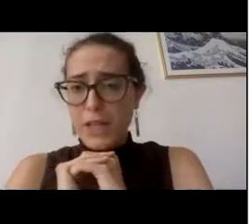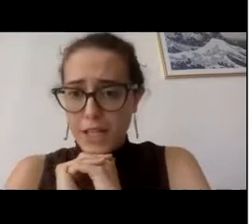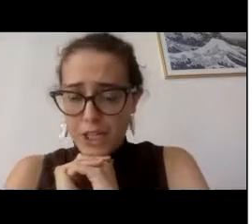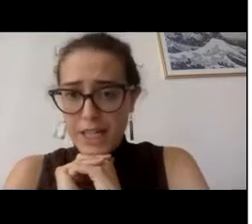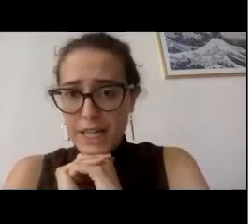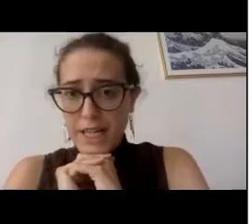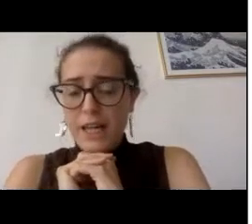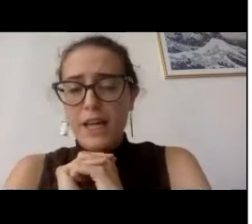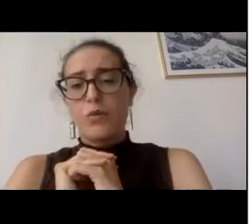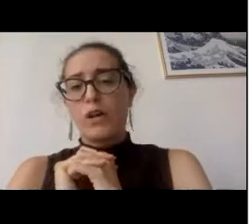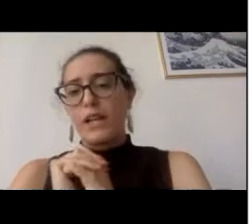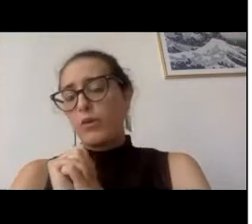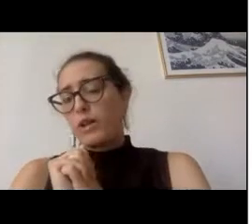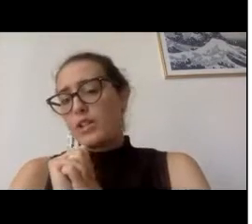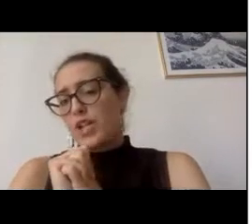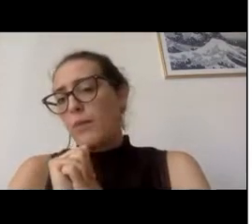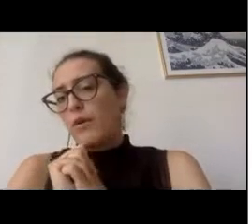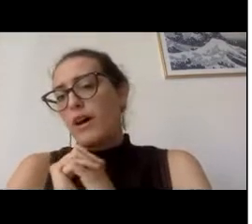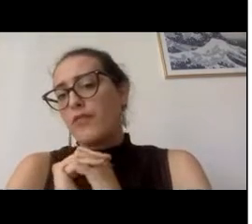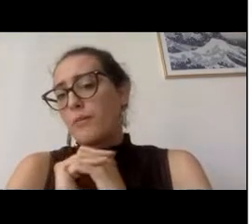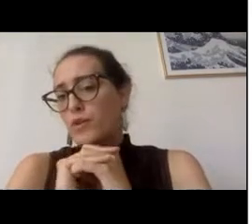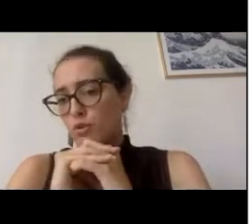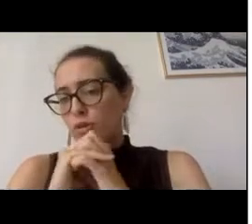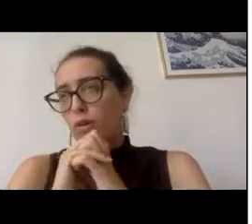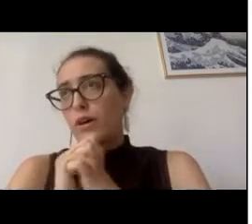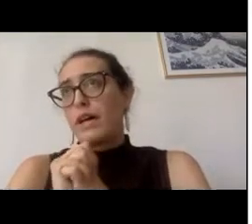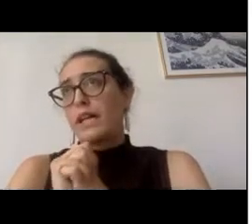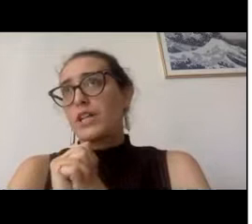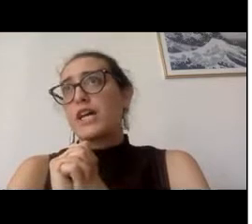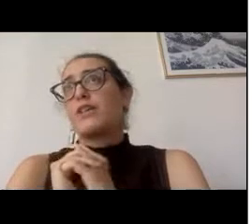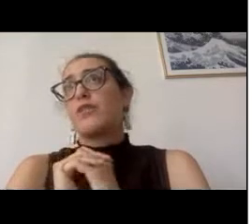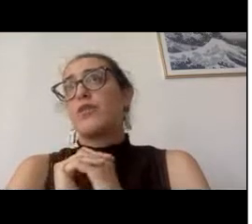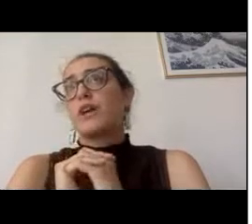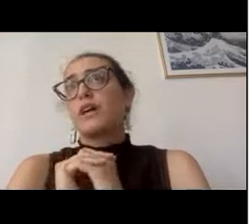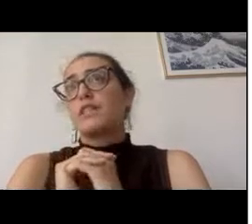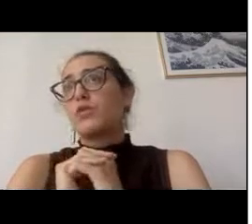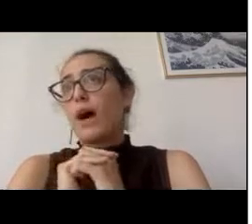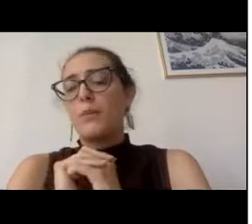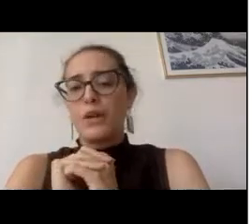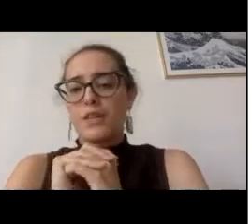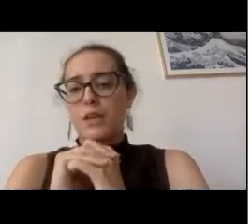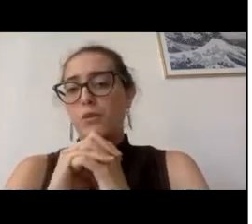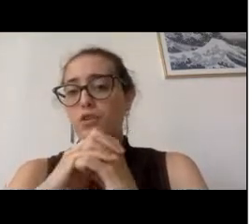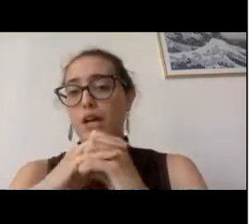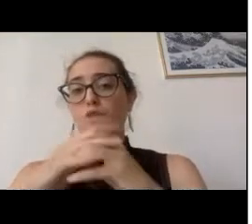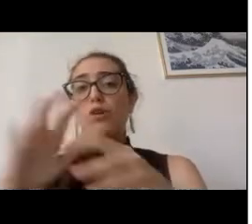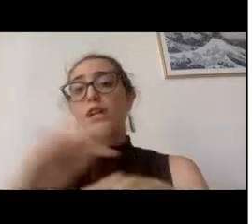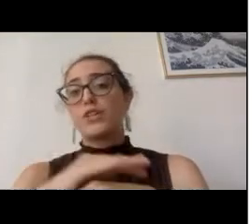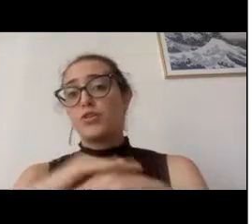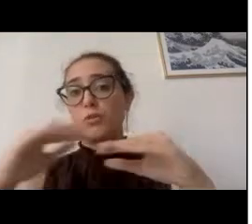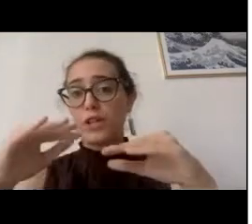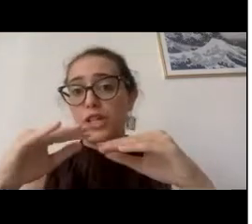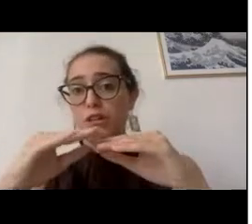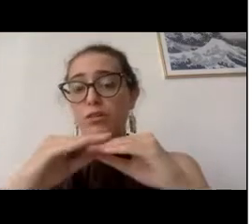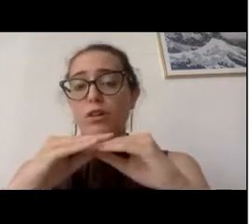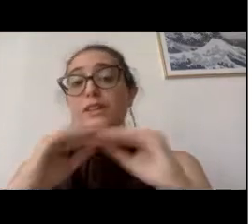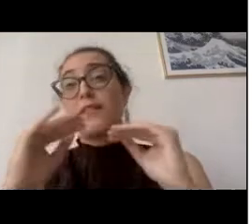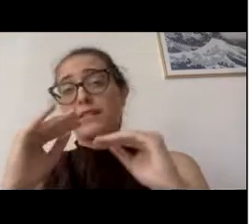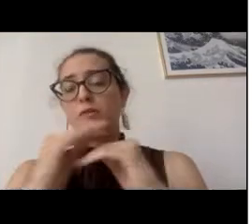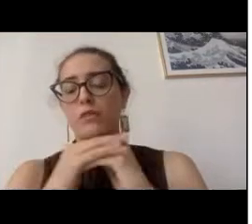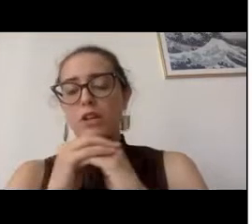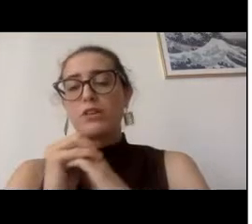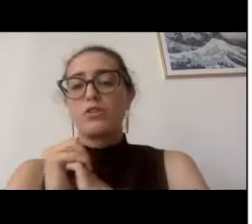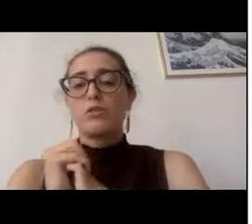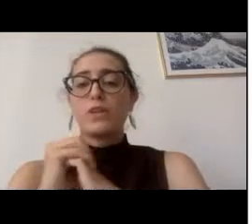pochissima energia e quel diciamo fabbisogno energetico residuale può essere approvvigionato al 100%